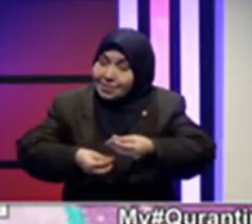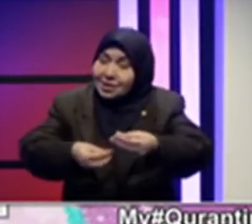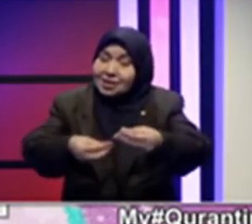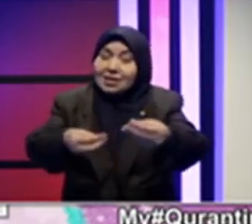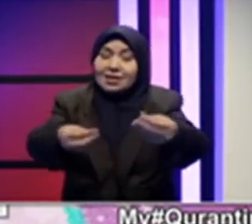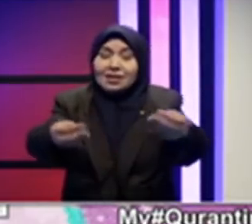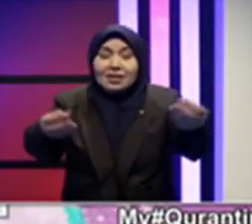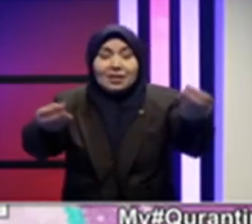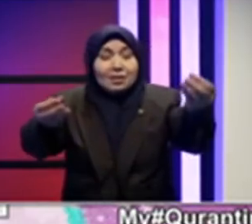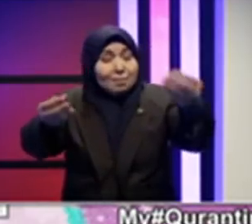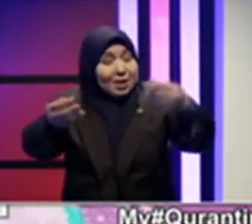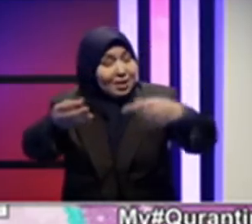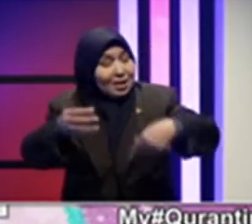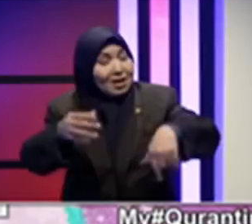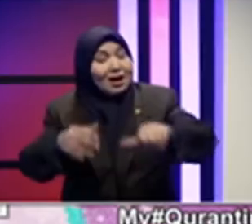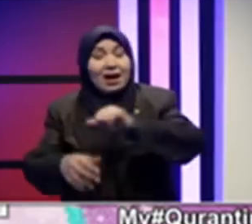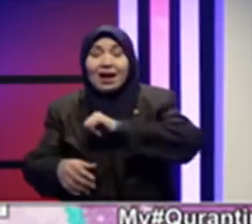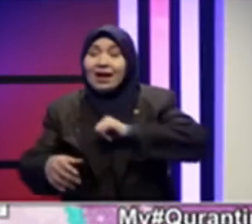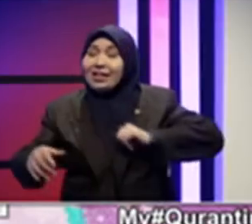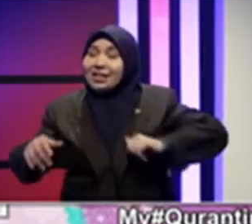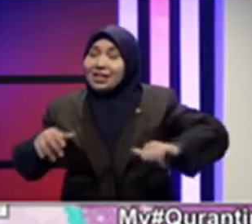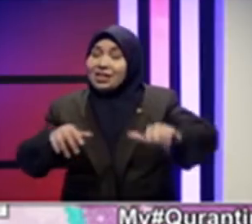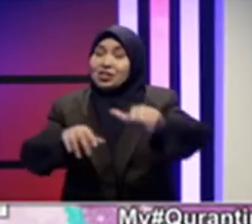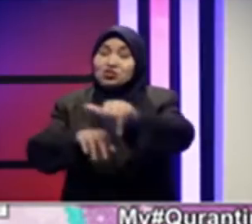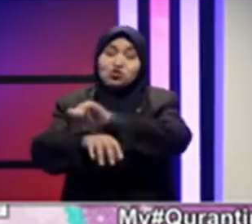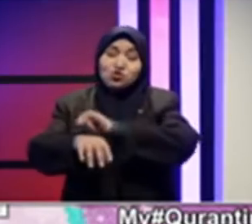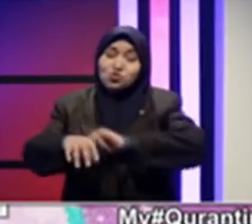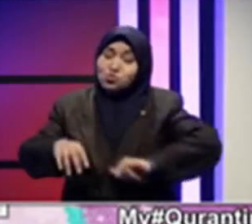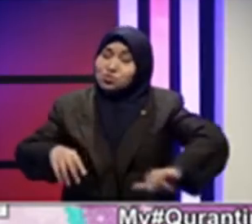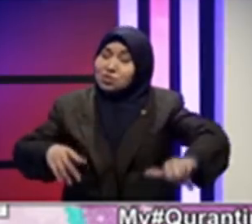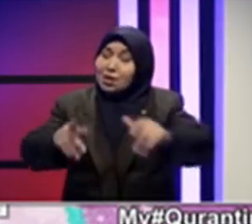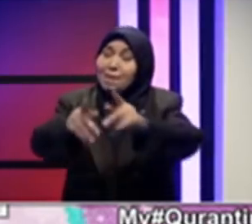Yutafu alaihim